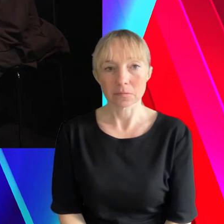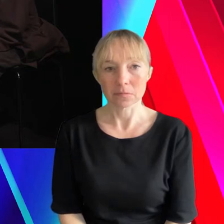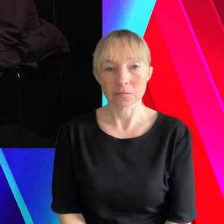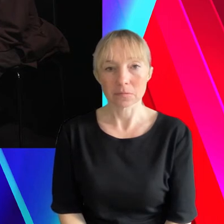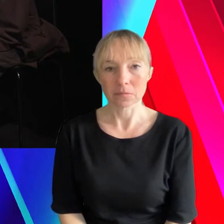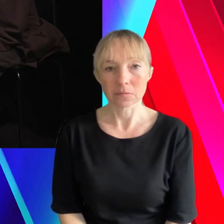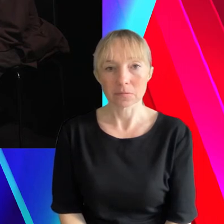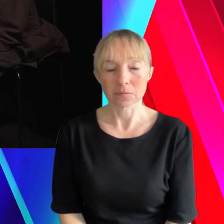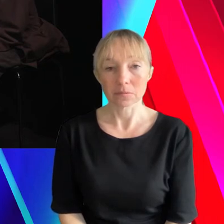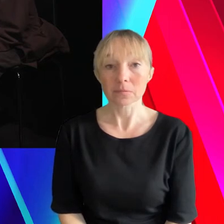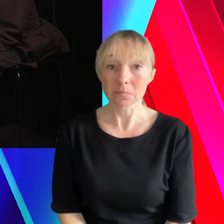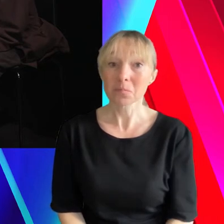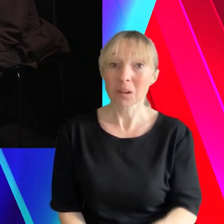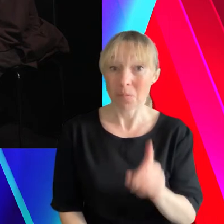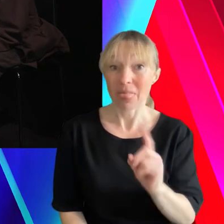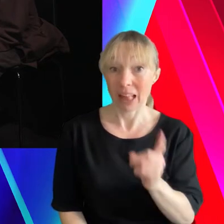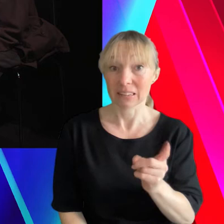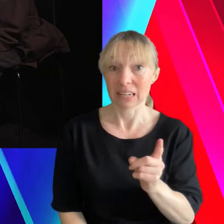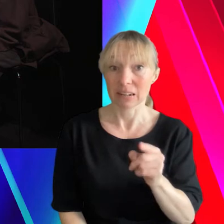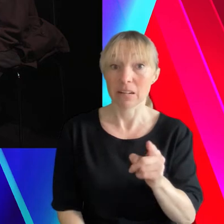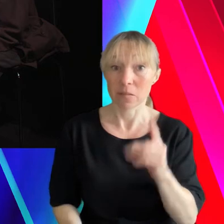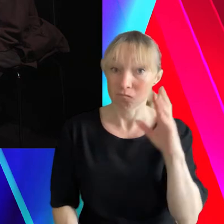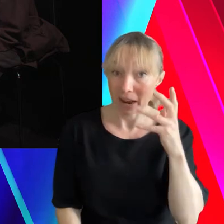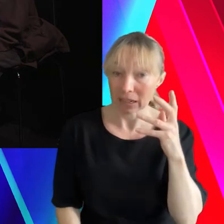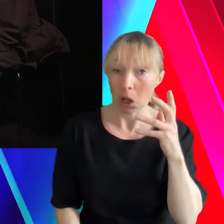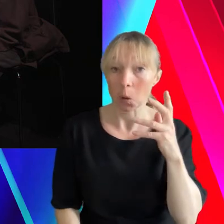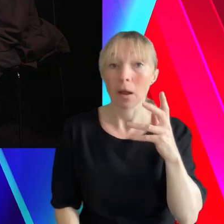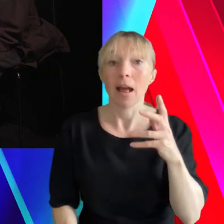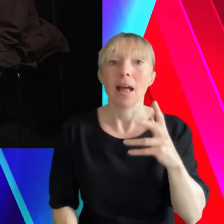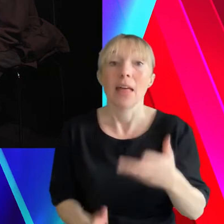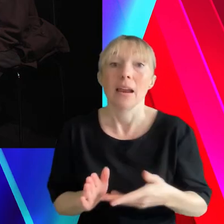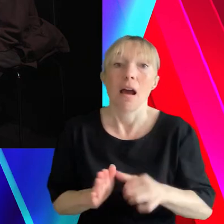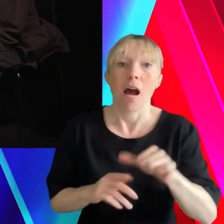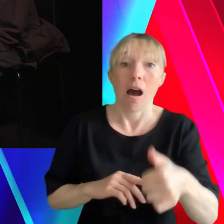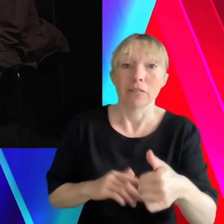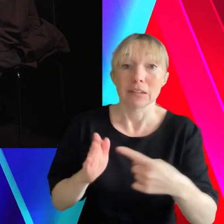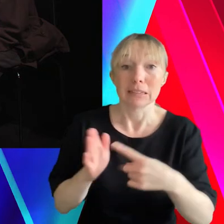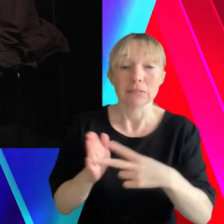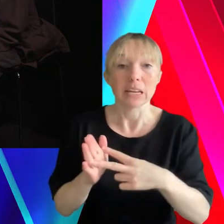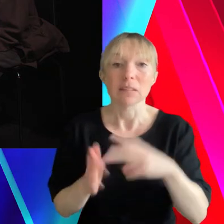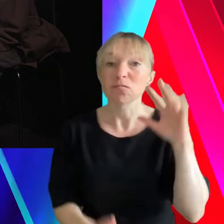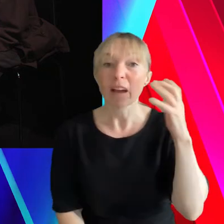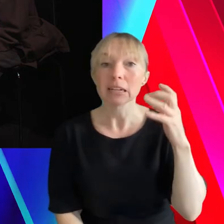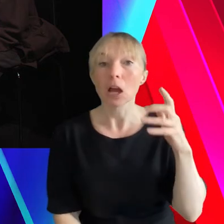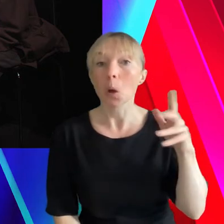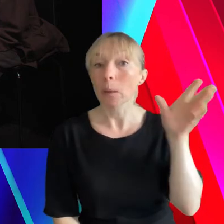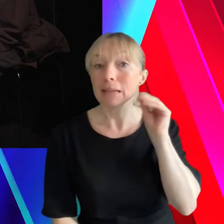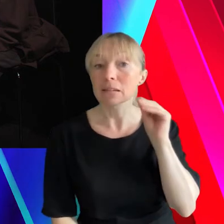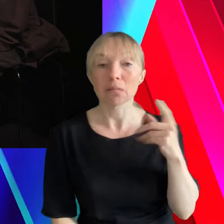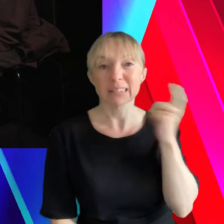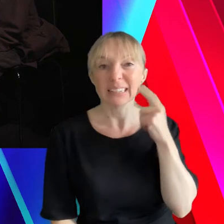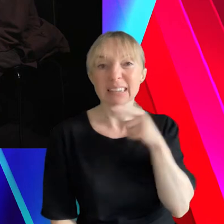شکل قصه نگرش داری. Exactly, that comes from radio and then TV, because for a radio listener it's very easy to turn off the radio and go